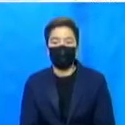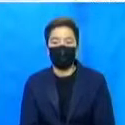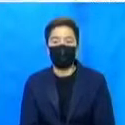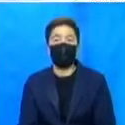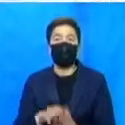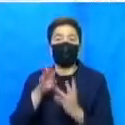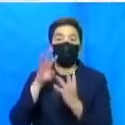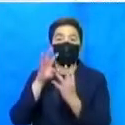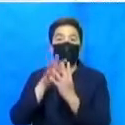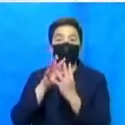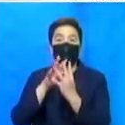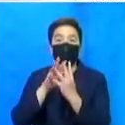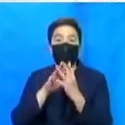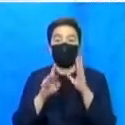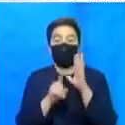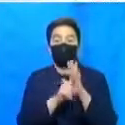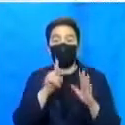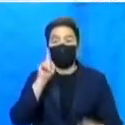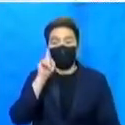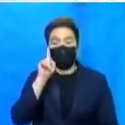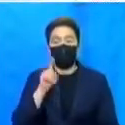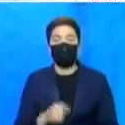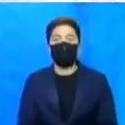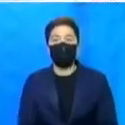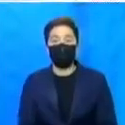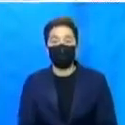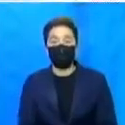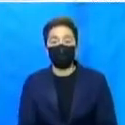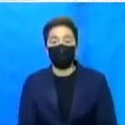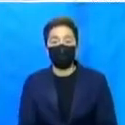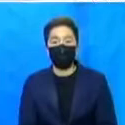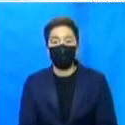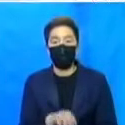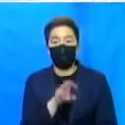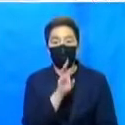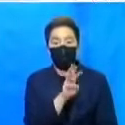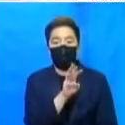เลขท้าย4ตัวหมุนครั้งที่1เลขที่ออก